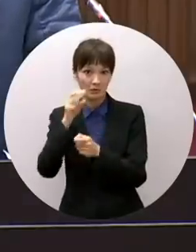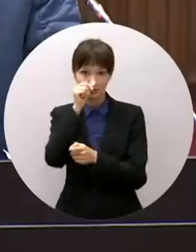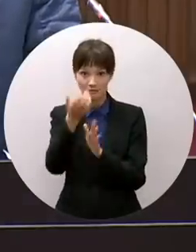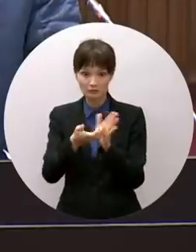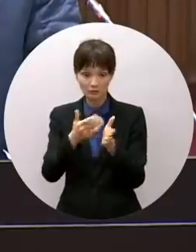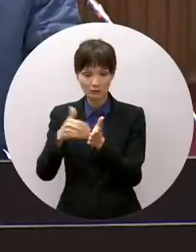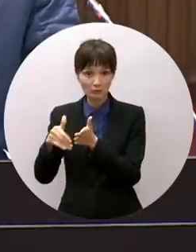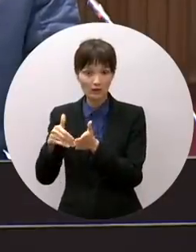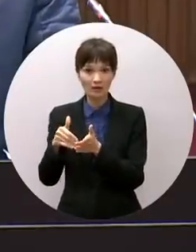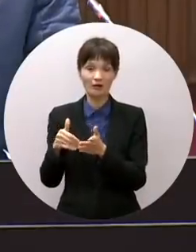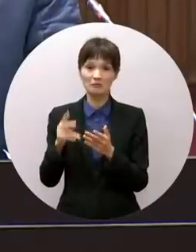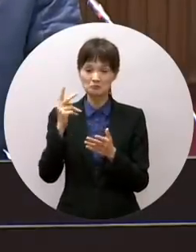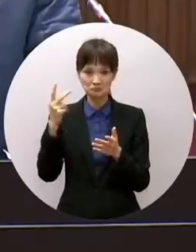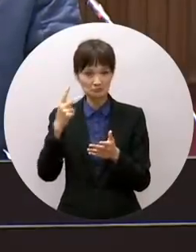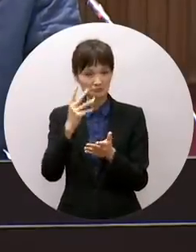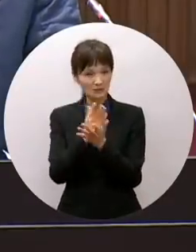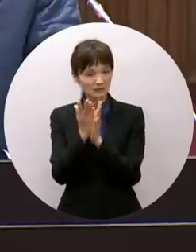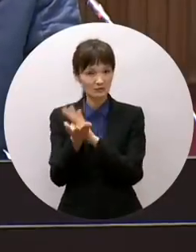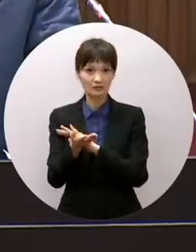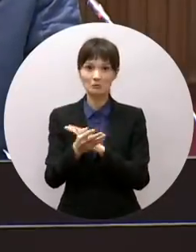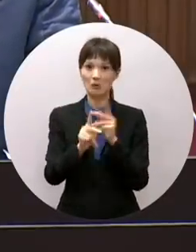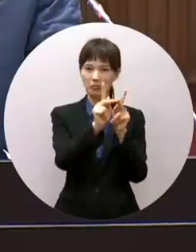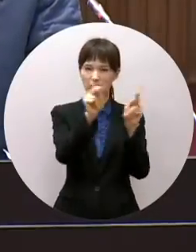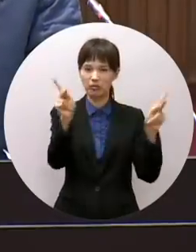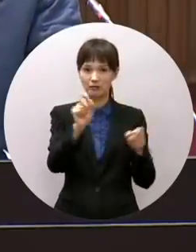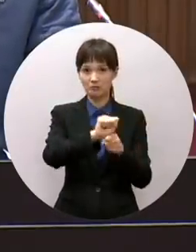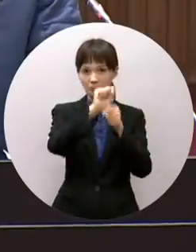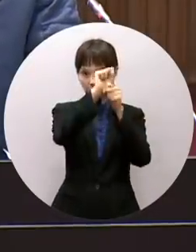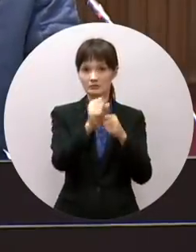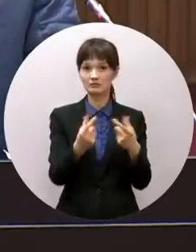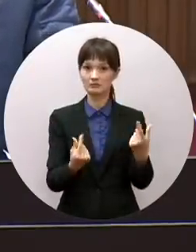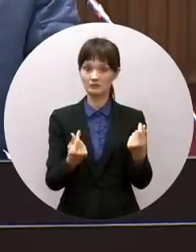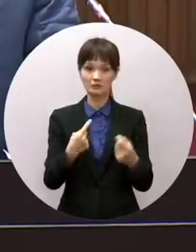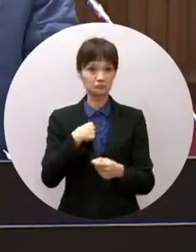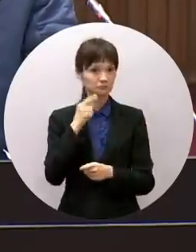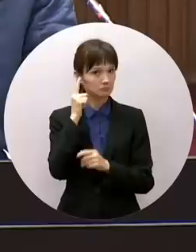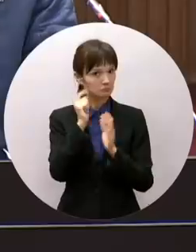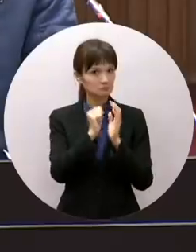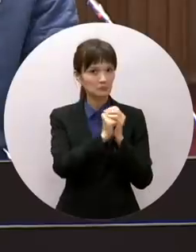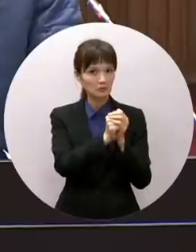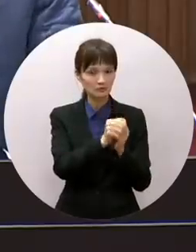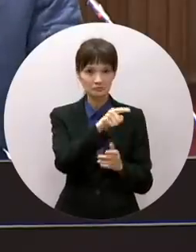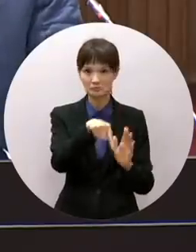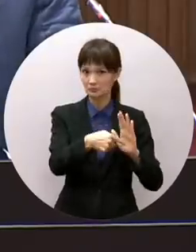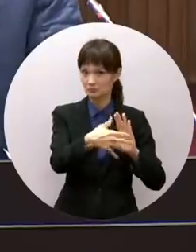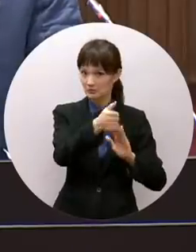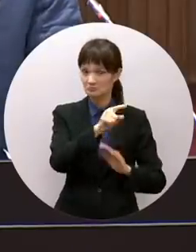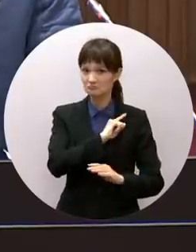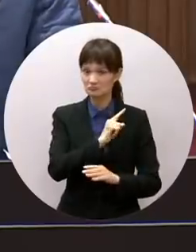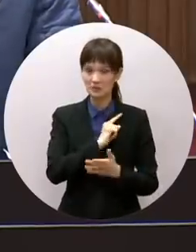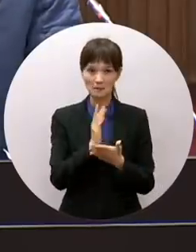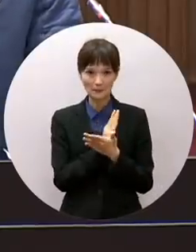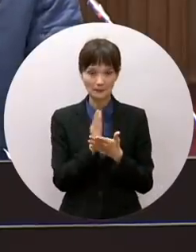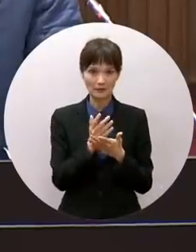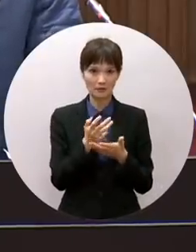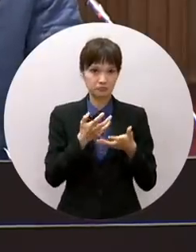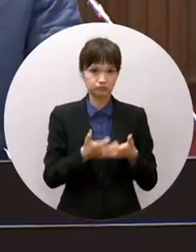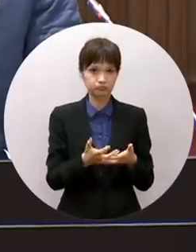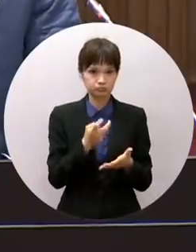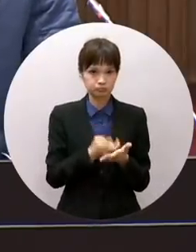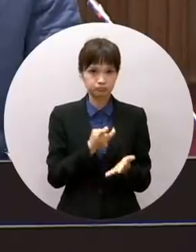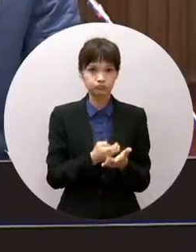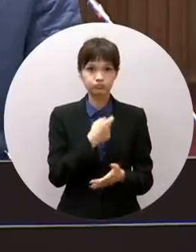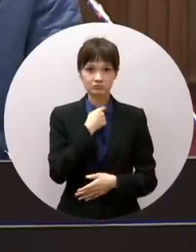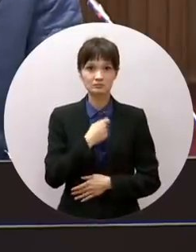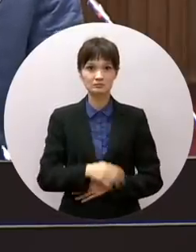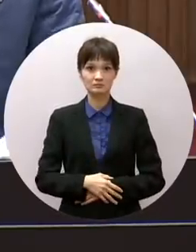还在增加。所以我要拜托院长审慎的评估，没有所谓财政剩余